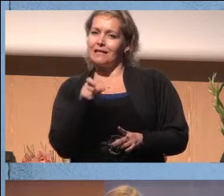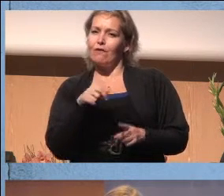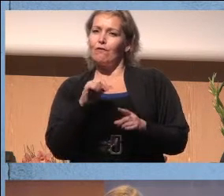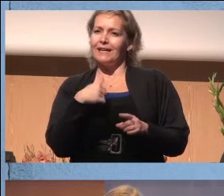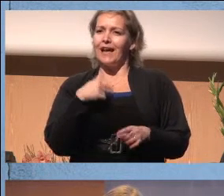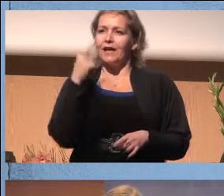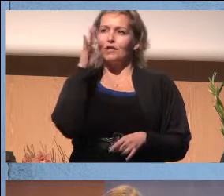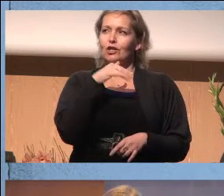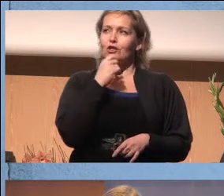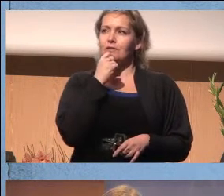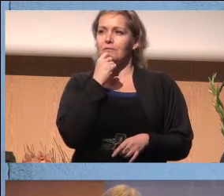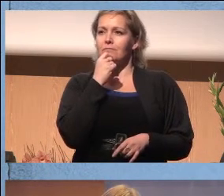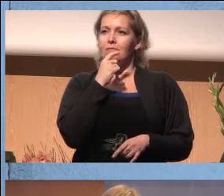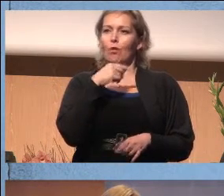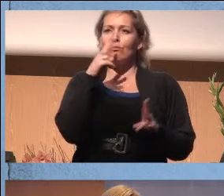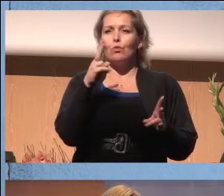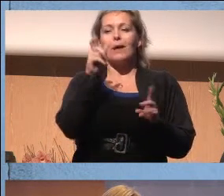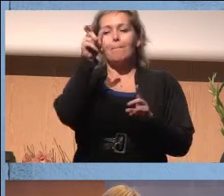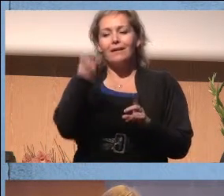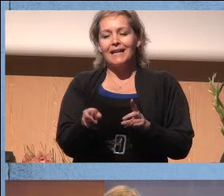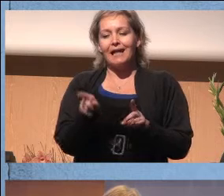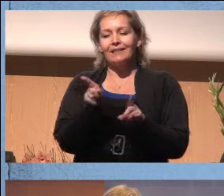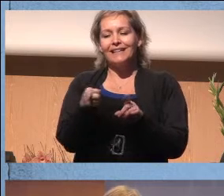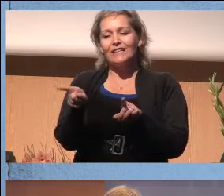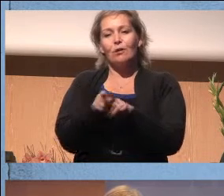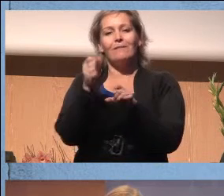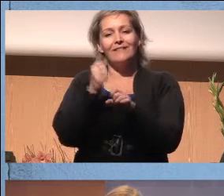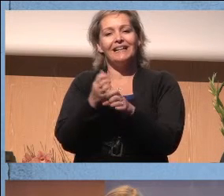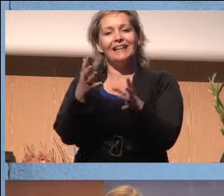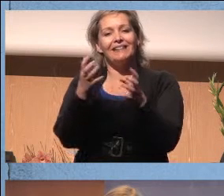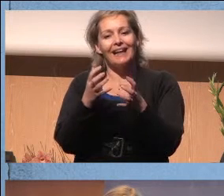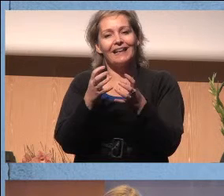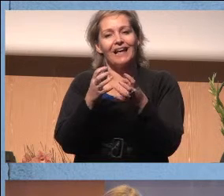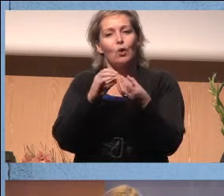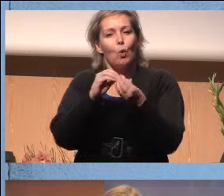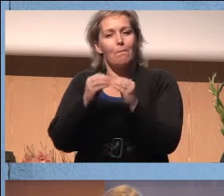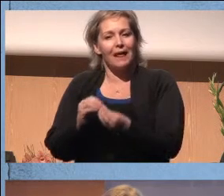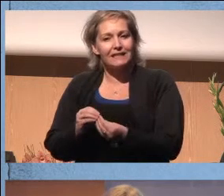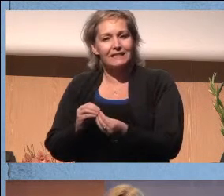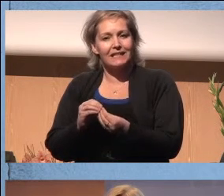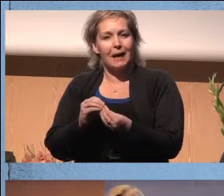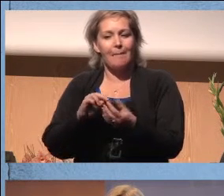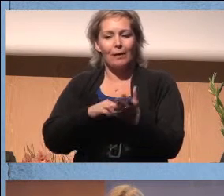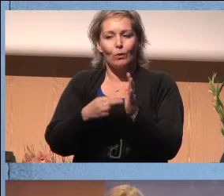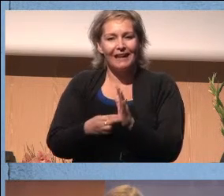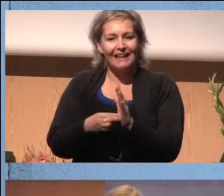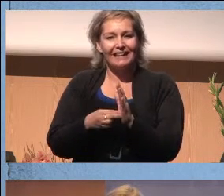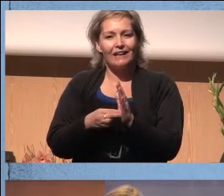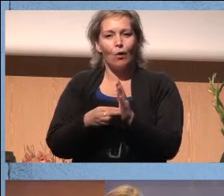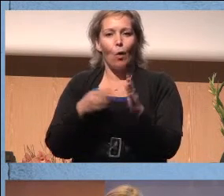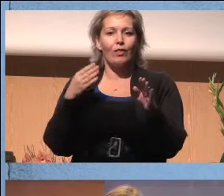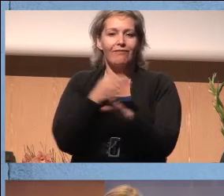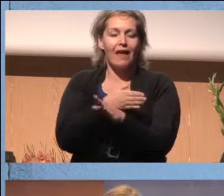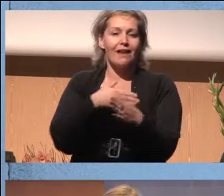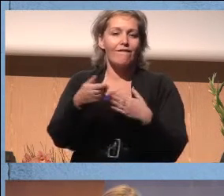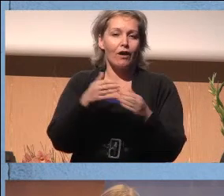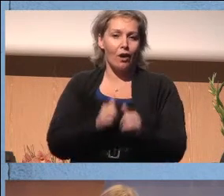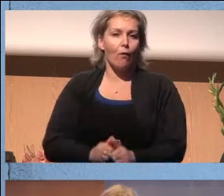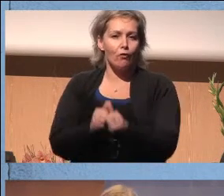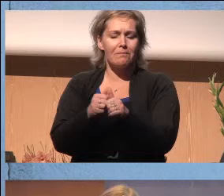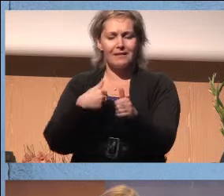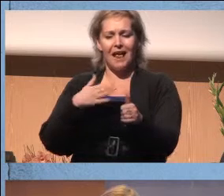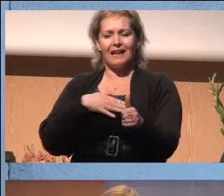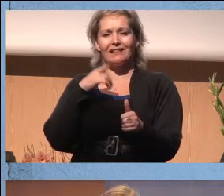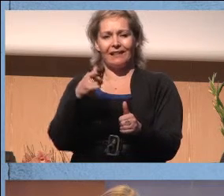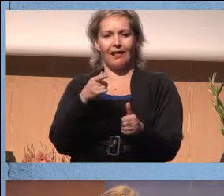at vi må bruke pasienter om de som virkelig trenger komplekse medisinsk og pleiefaglig oppfølging, men jeg